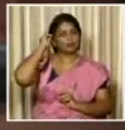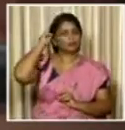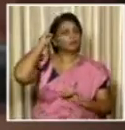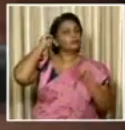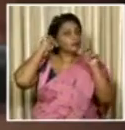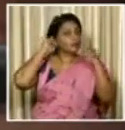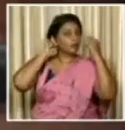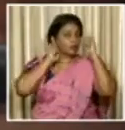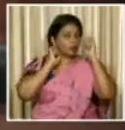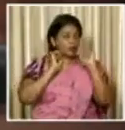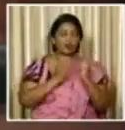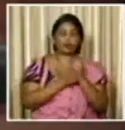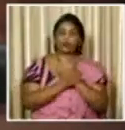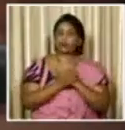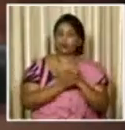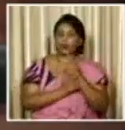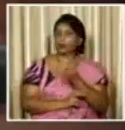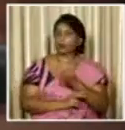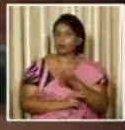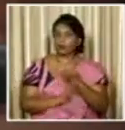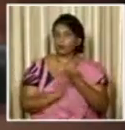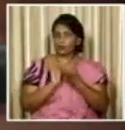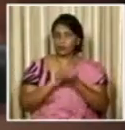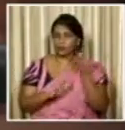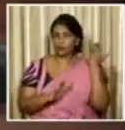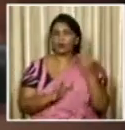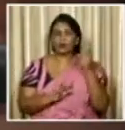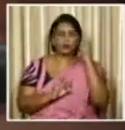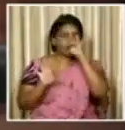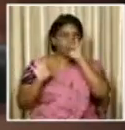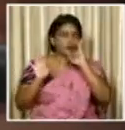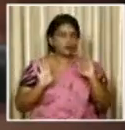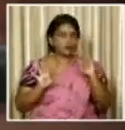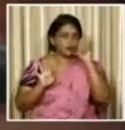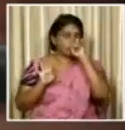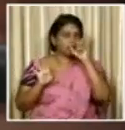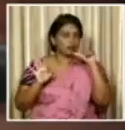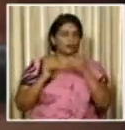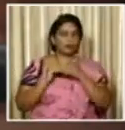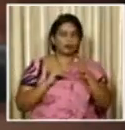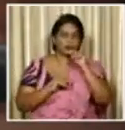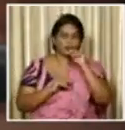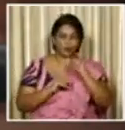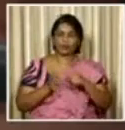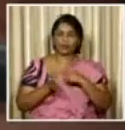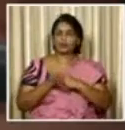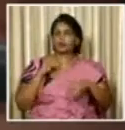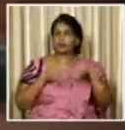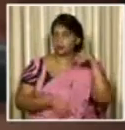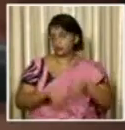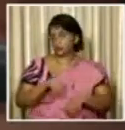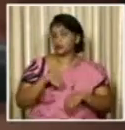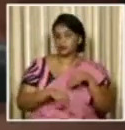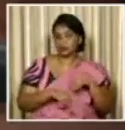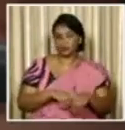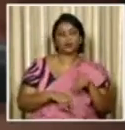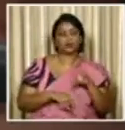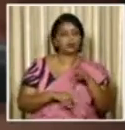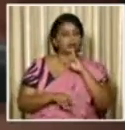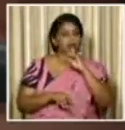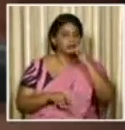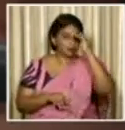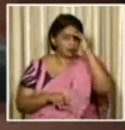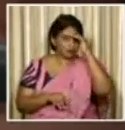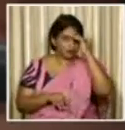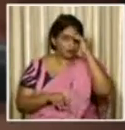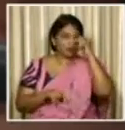ඒ සඳහා ඒ සියල්ල ඉවත් කිරීම සඳහා මම හිතන්නේ මාස 6ක් 7ක් ඇතුළත අපේ රටේ අනිවාර්ය ජාතික මැතිවරණයක් එනවා. ඒ නිසා